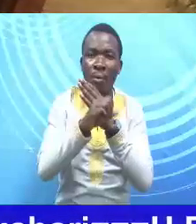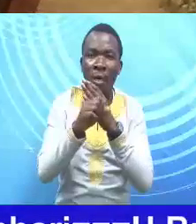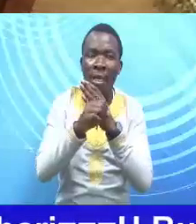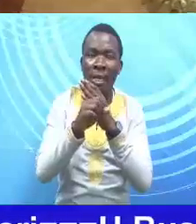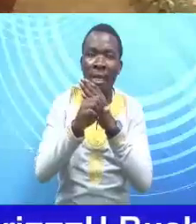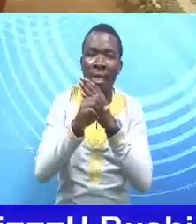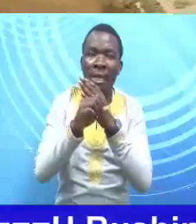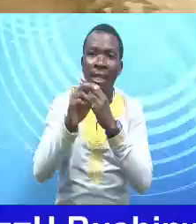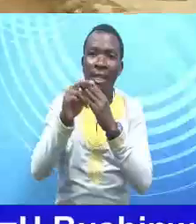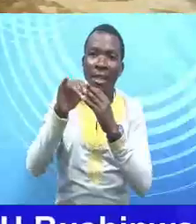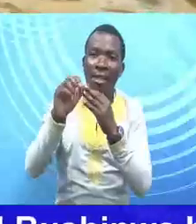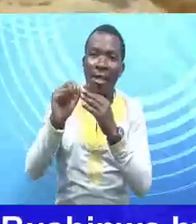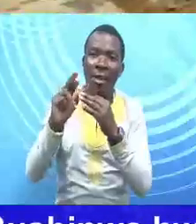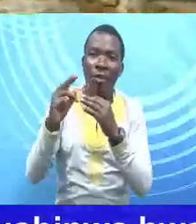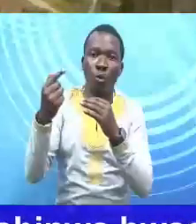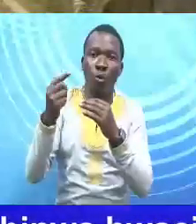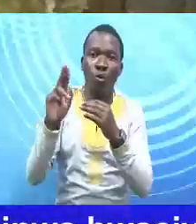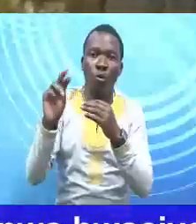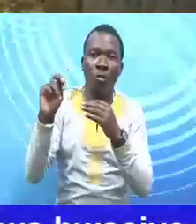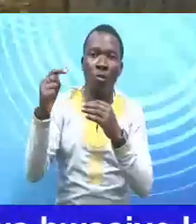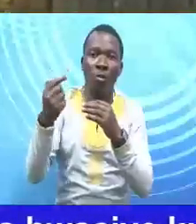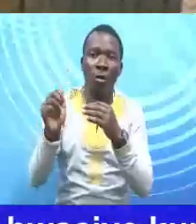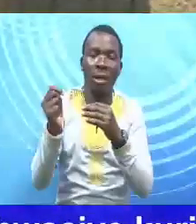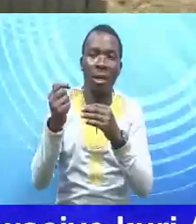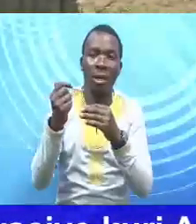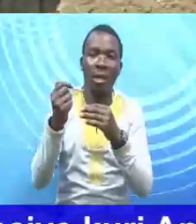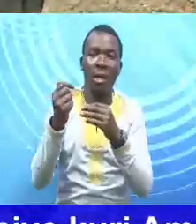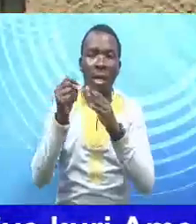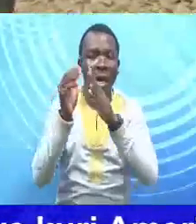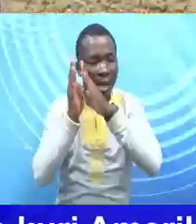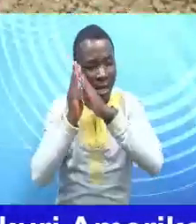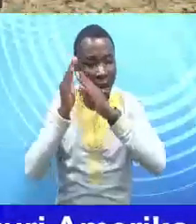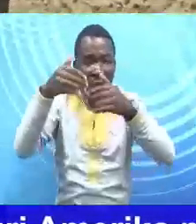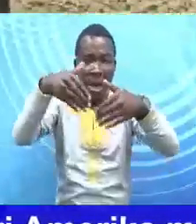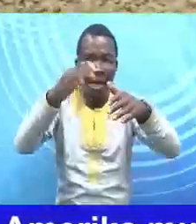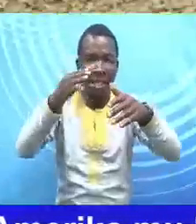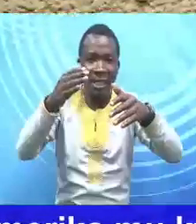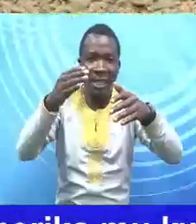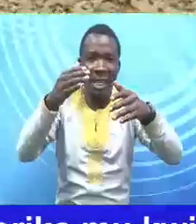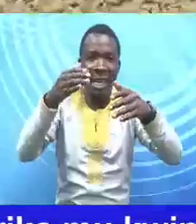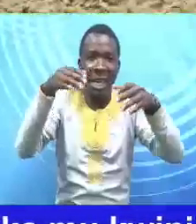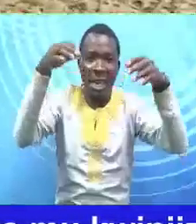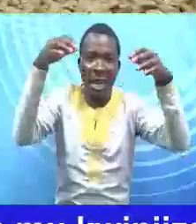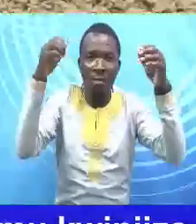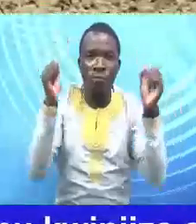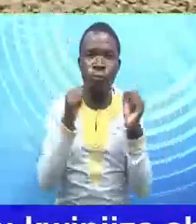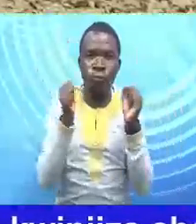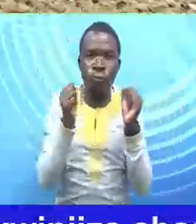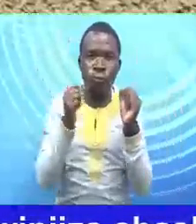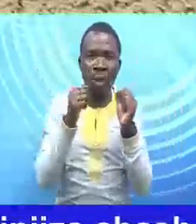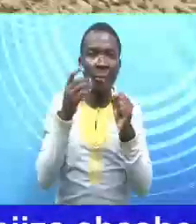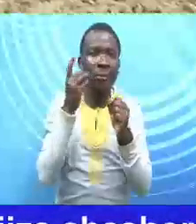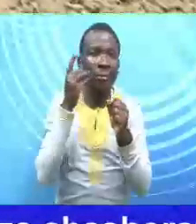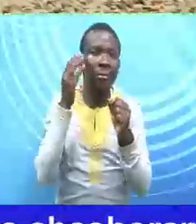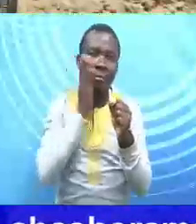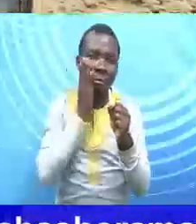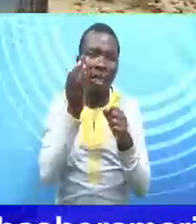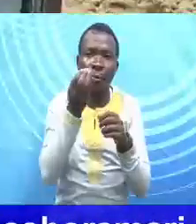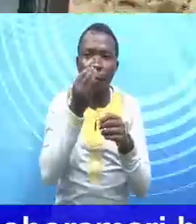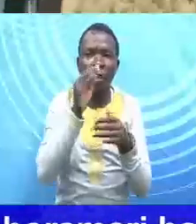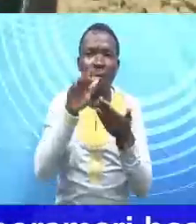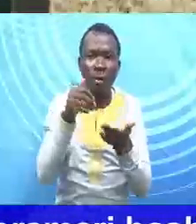mu mujyi wa Kigali arara hanze imbeho n'imibu imvura nayo imunyagira ngo ari byo byo kurya bye bya buri munsi.